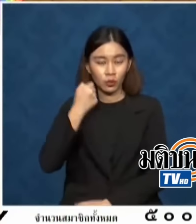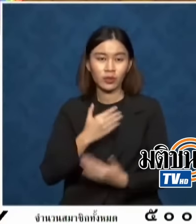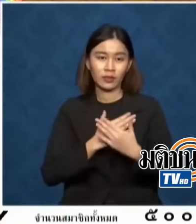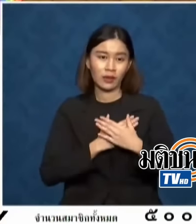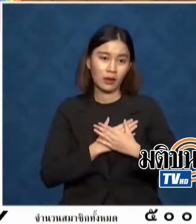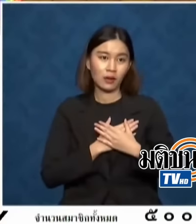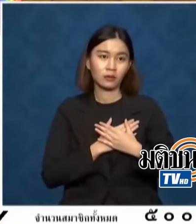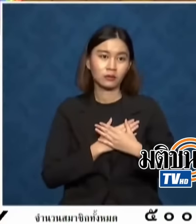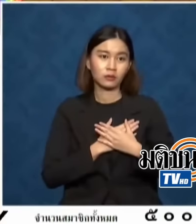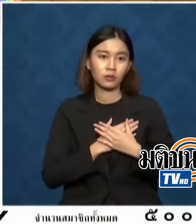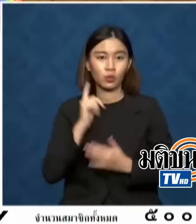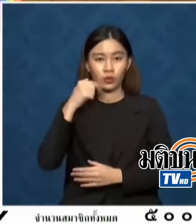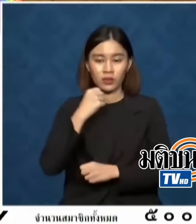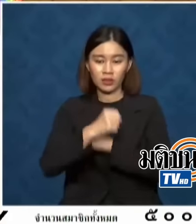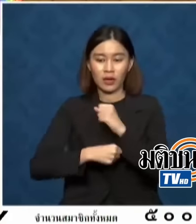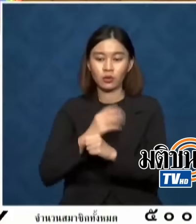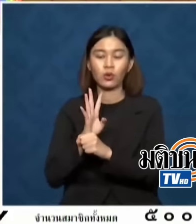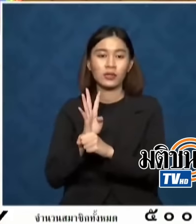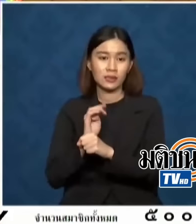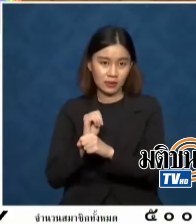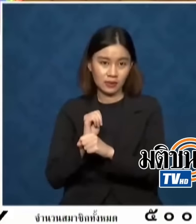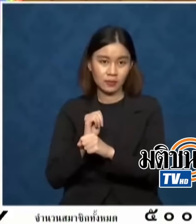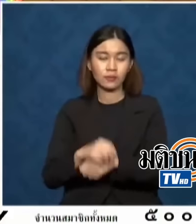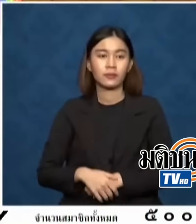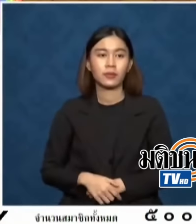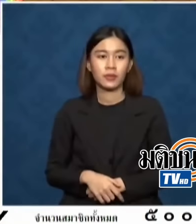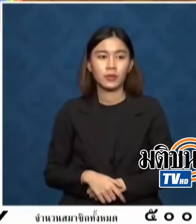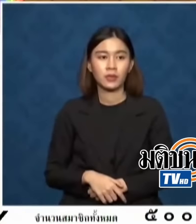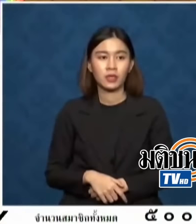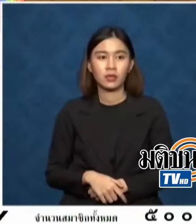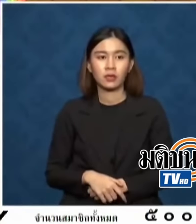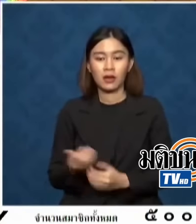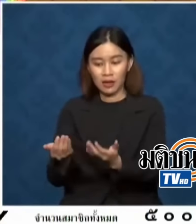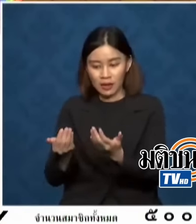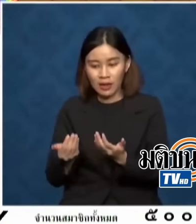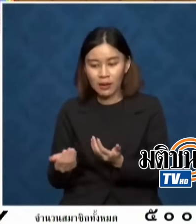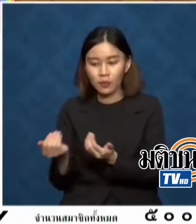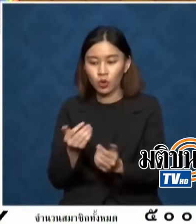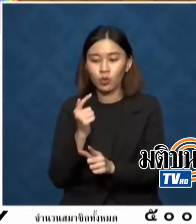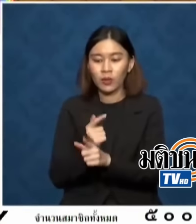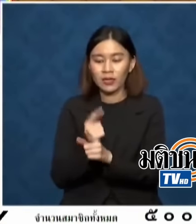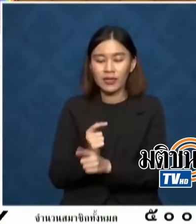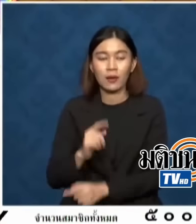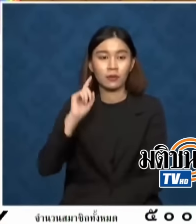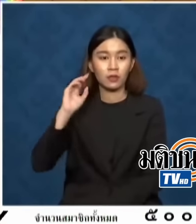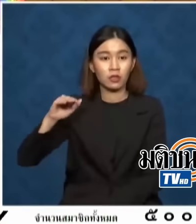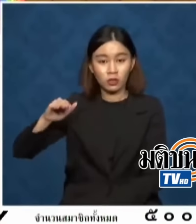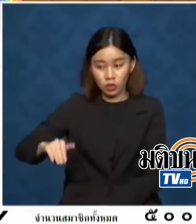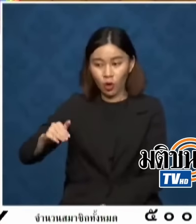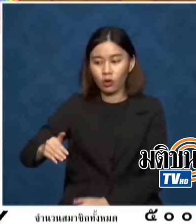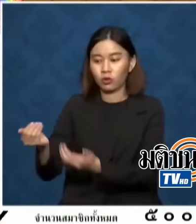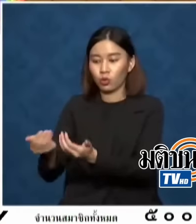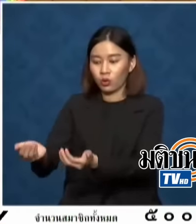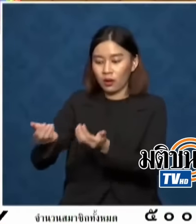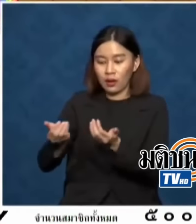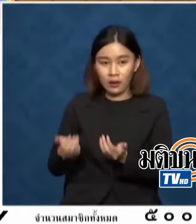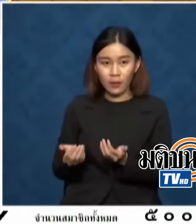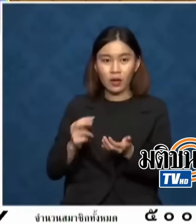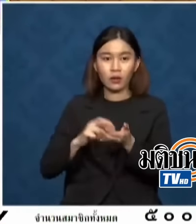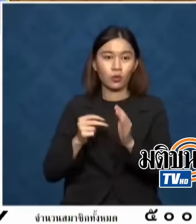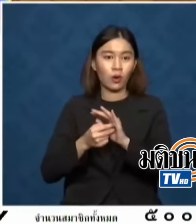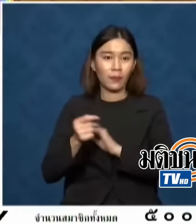พศและเขาอายุ40ปีและเขาได้รับบุตรบุญธรรมมาจากน้องของเขานั่นหมายความว่าไงคะ